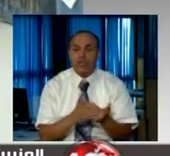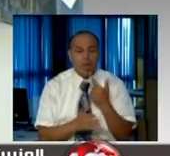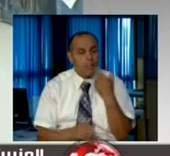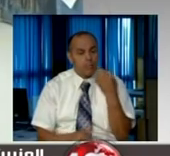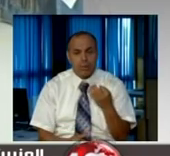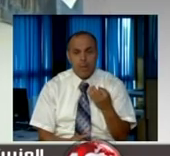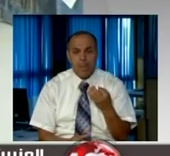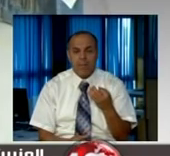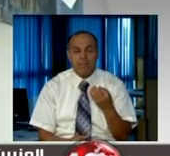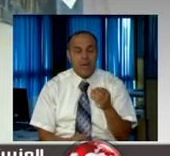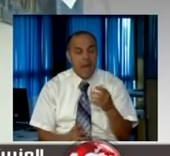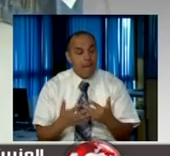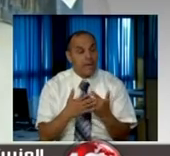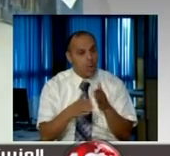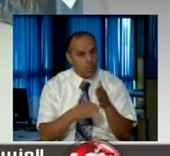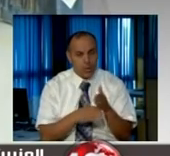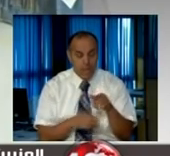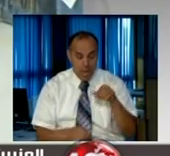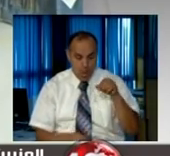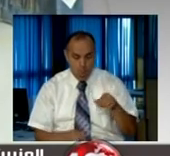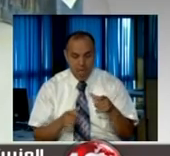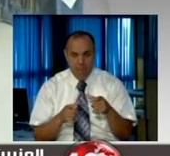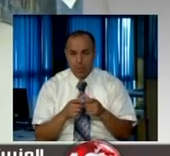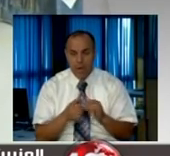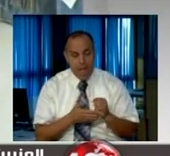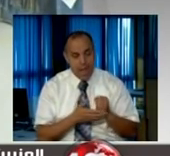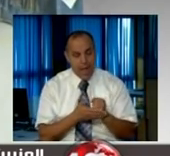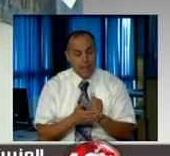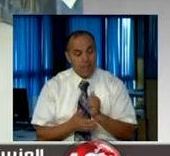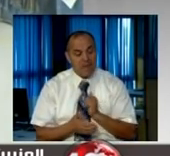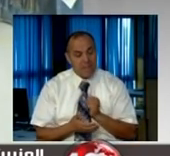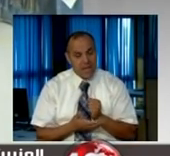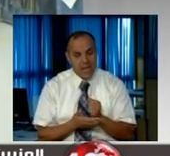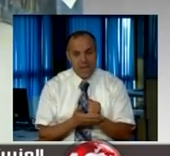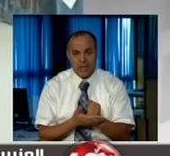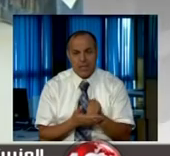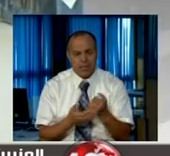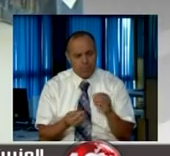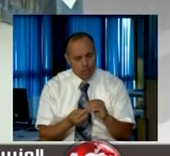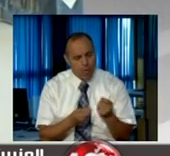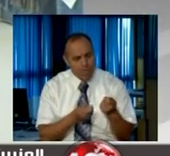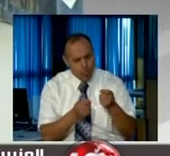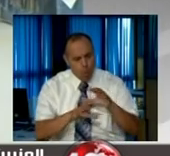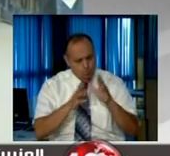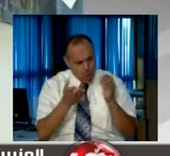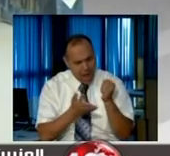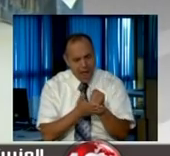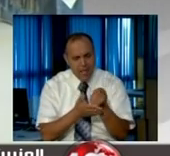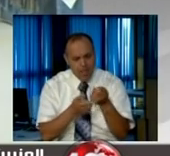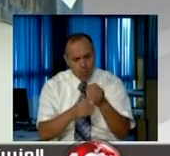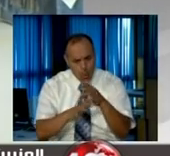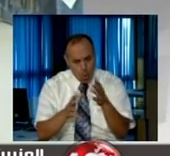واعدة مثل السوق الأمريكية. إذا اليوم الدولة تساند القطاع الخاص بثقلها وبتمويلاتها وبدعمها